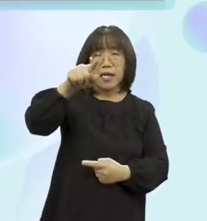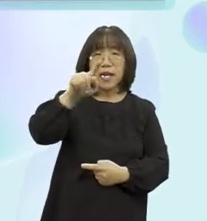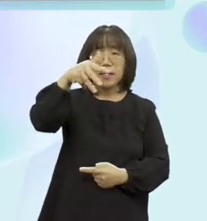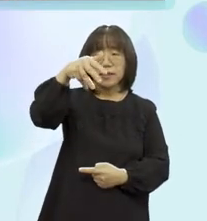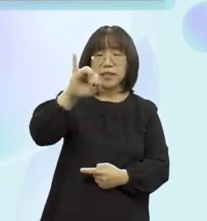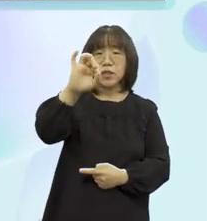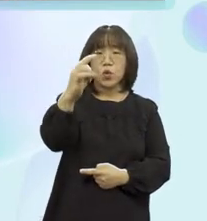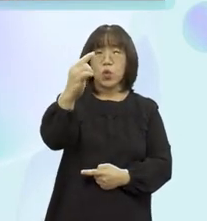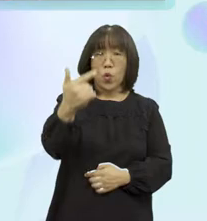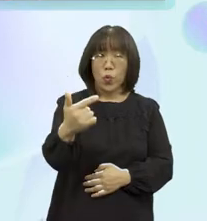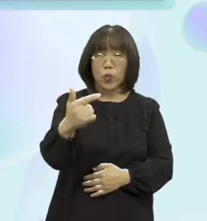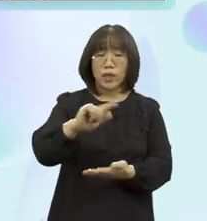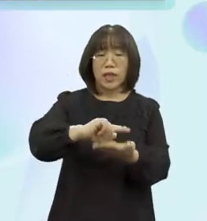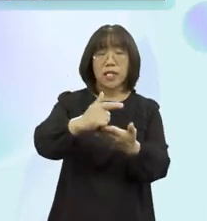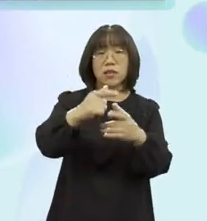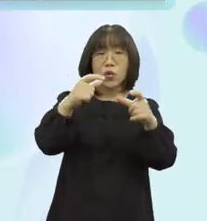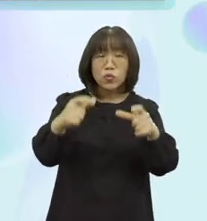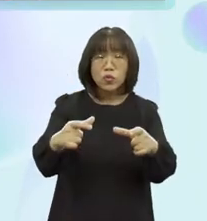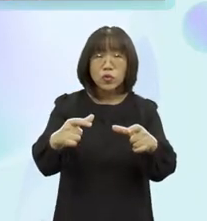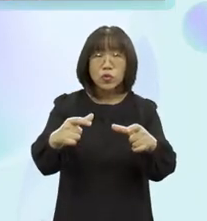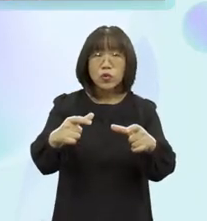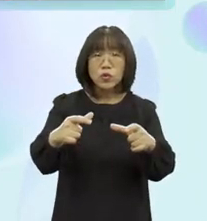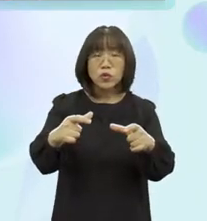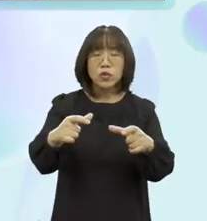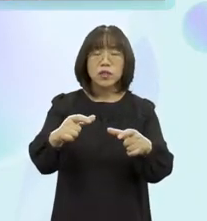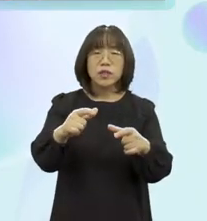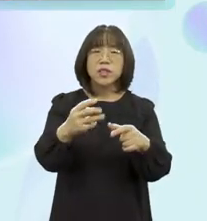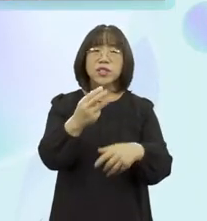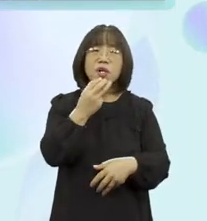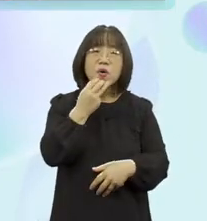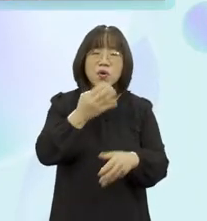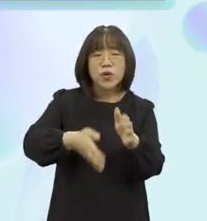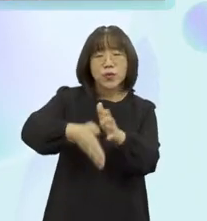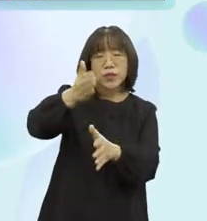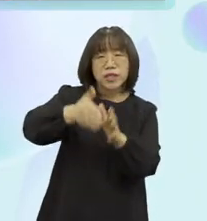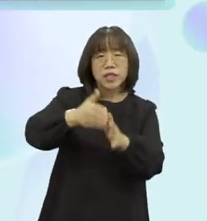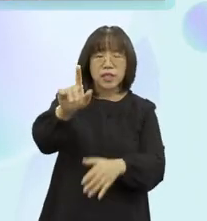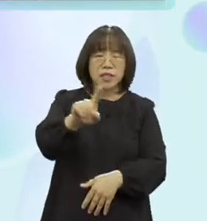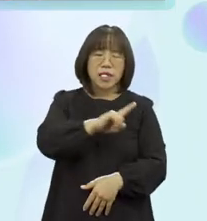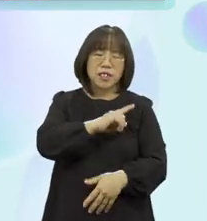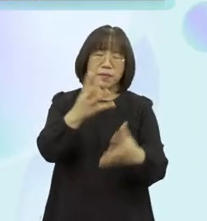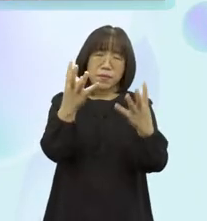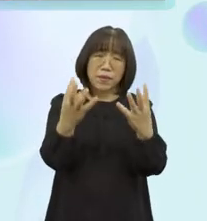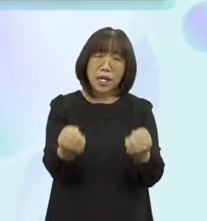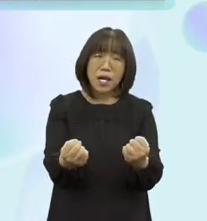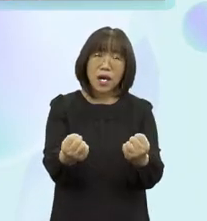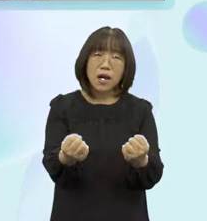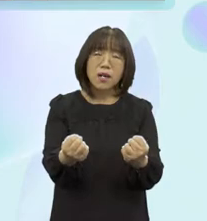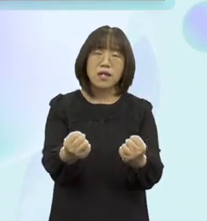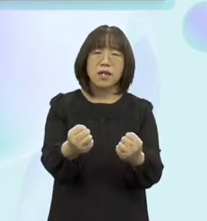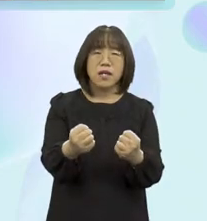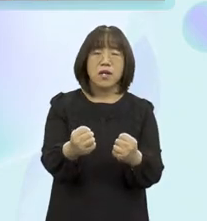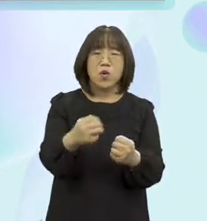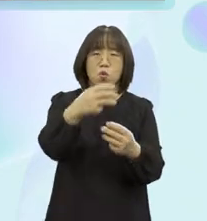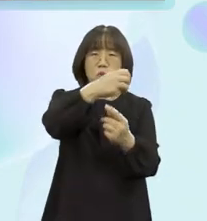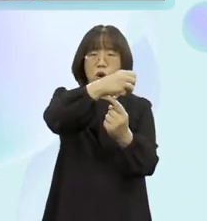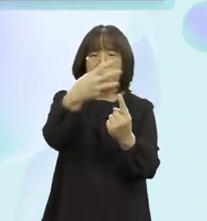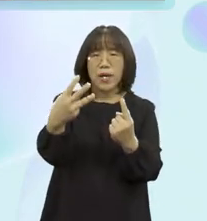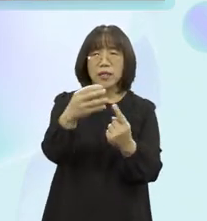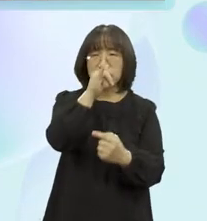강서구는 서울시 자치구 가운데 가장 많은 무선 접속 장치를 설치해 구민들에게 제공하고